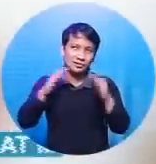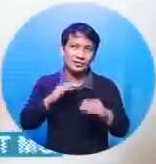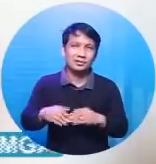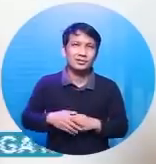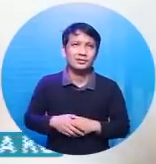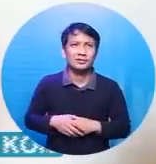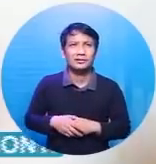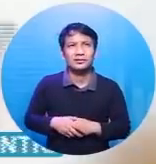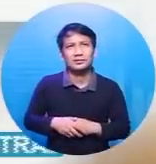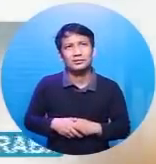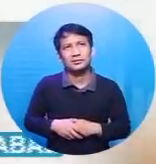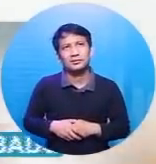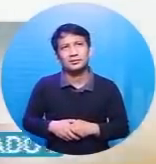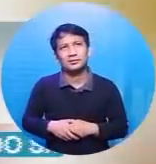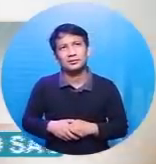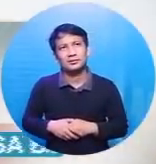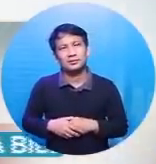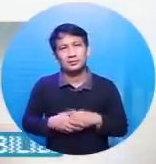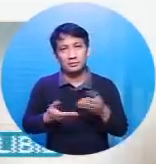Sir Rafi,